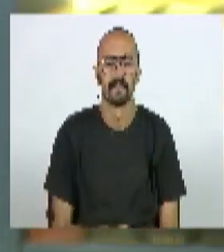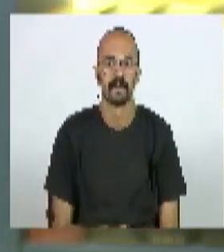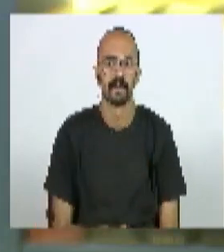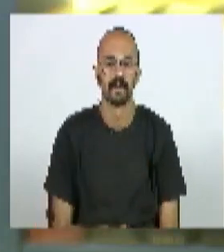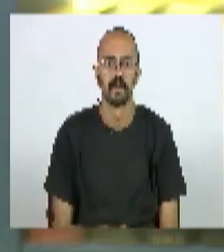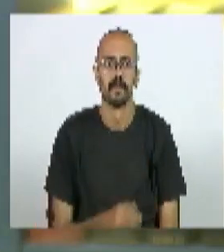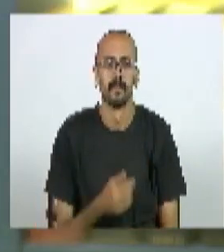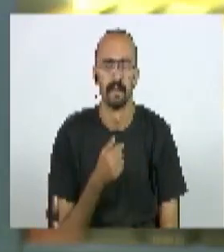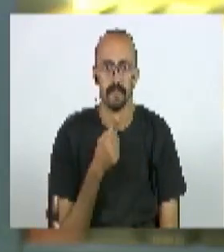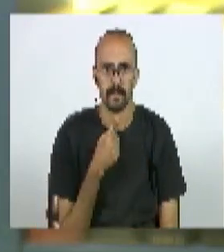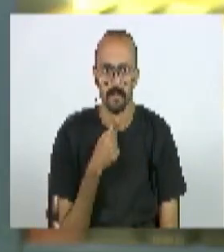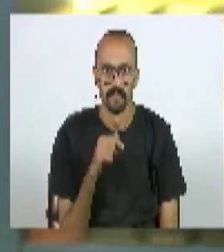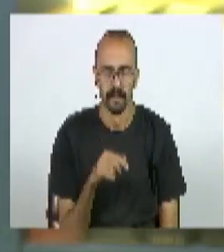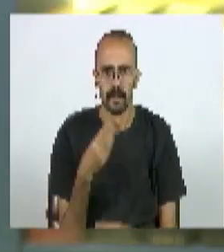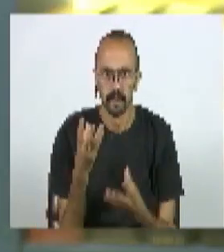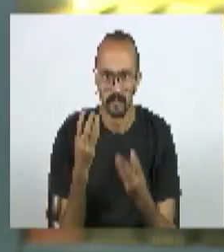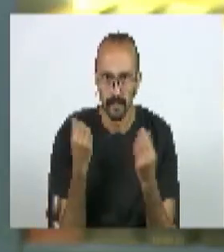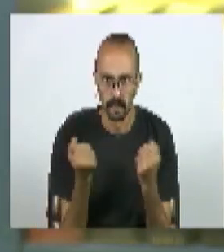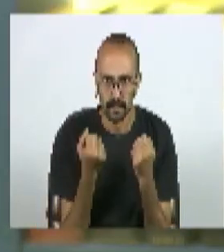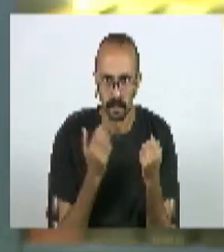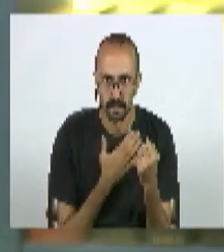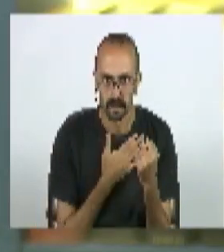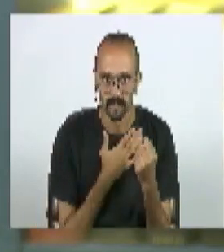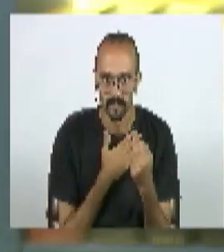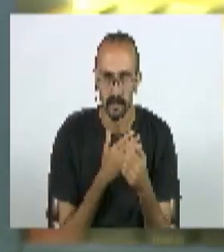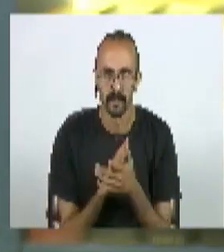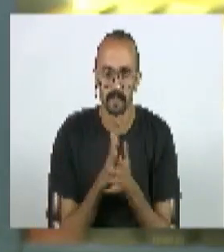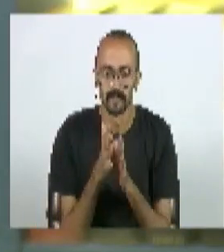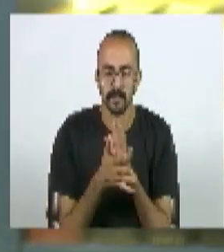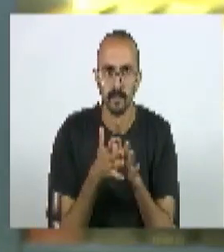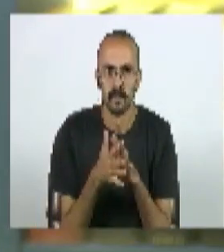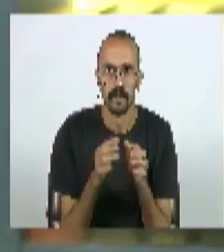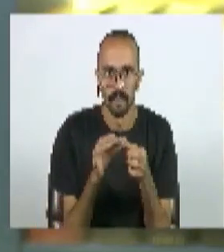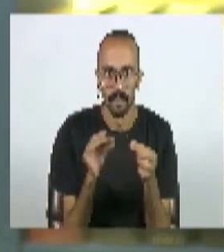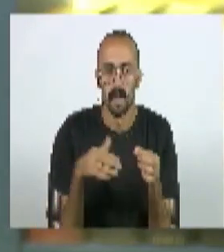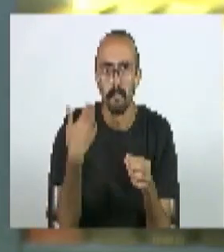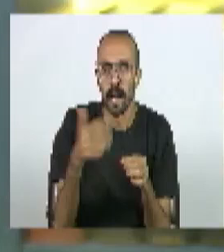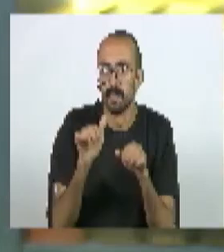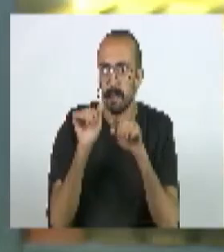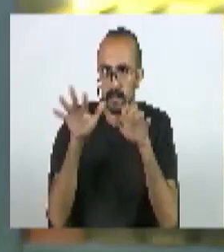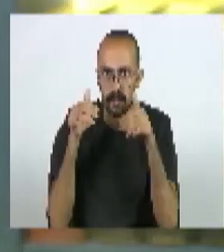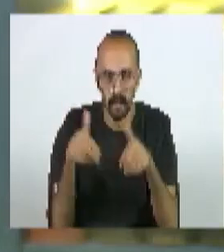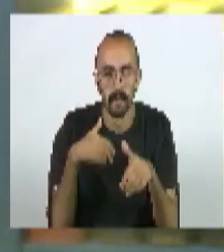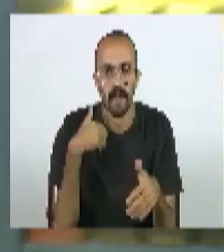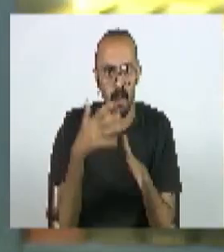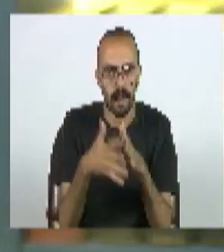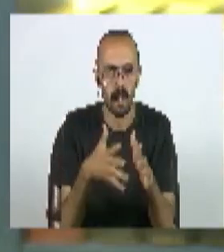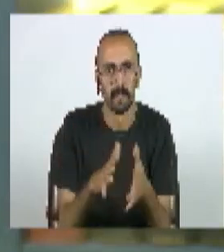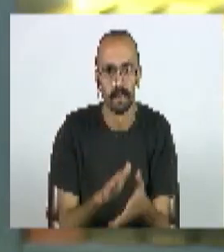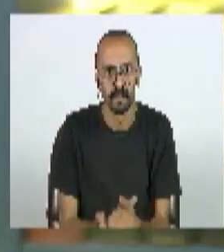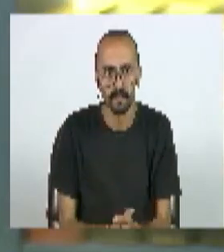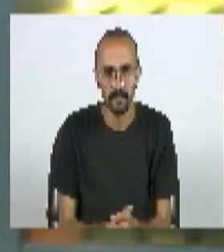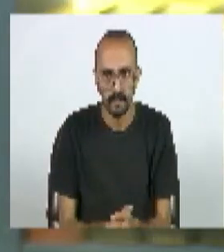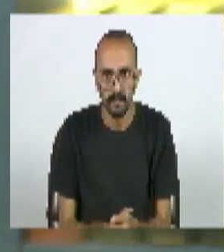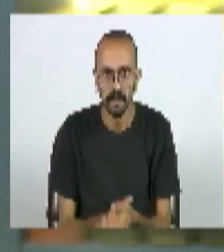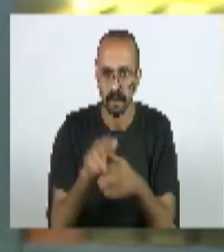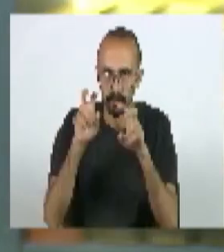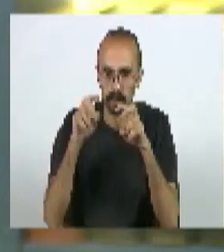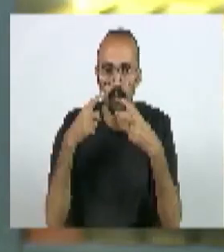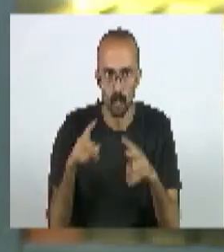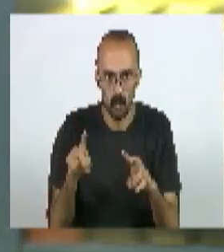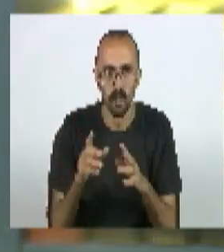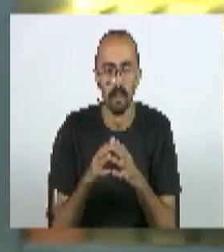ووضعتها في دراسة وانتظرت أن أنا أتكلم فيها بعد ما تنشر الدراسة. الدراسة بالفعل